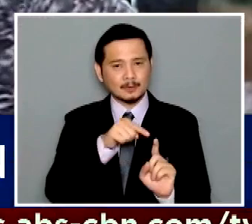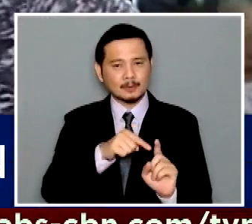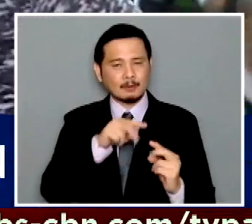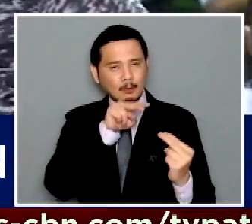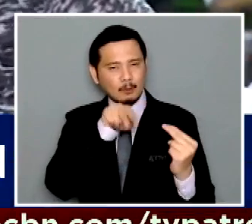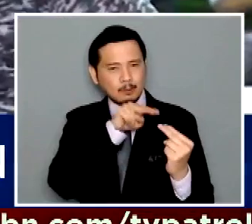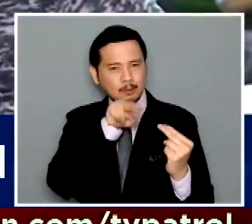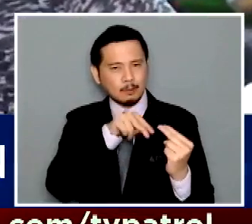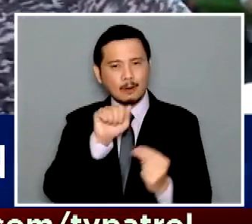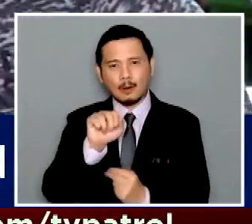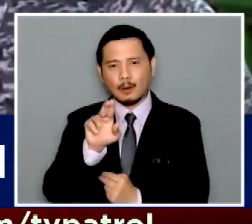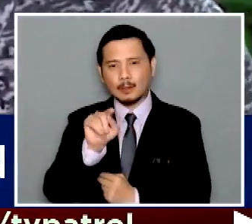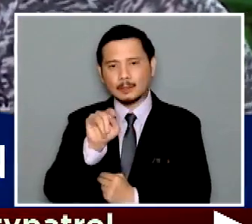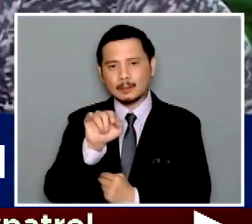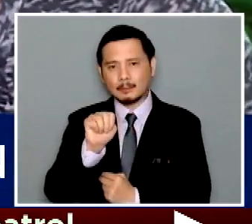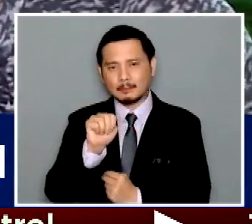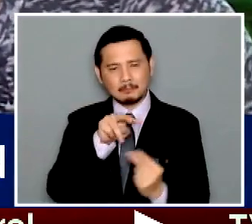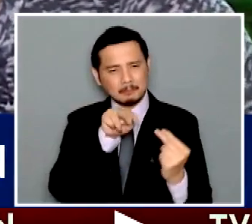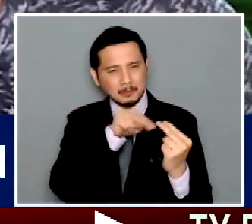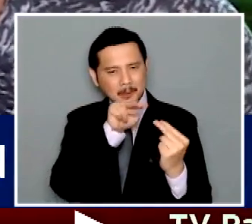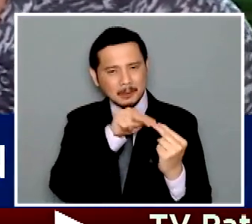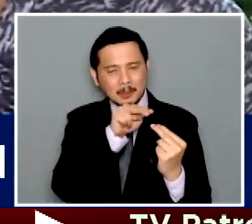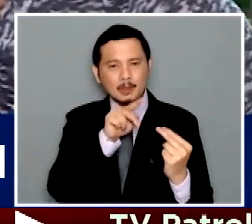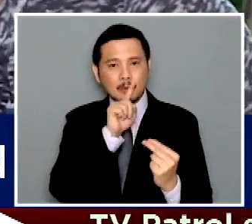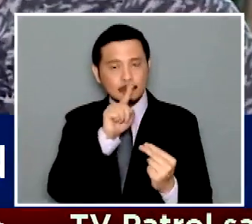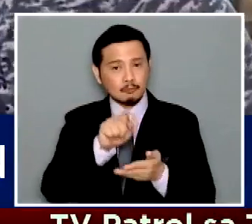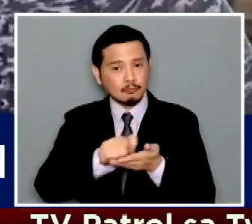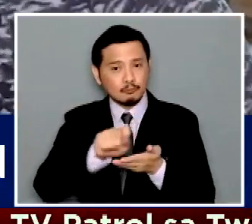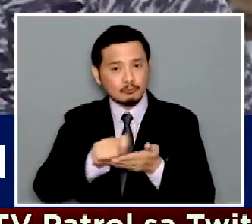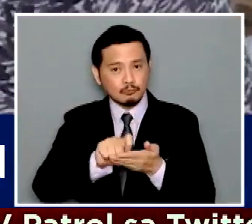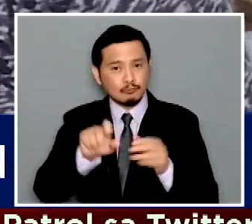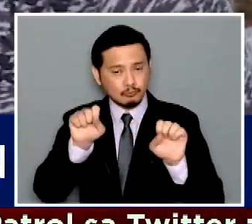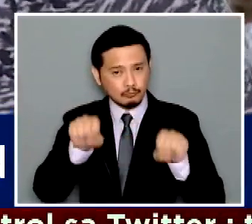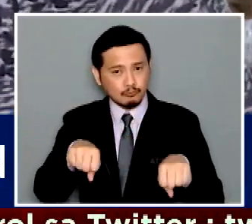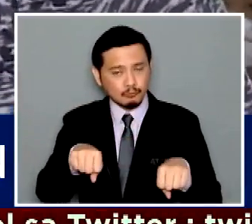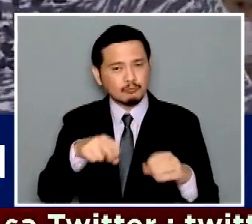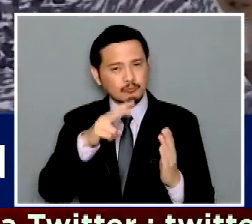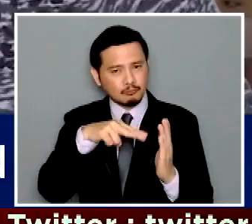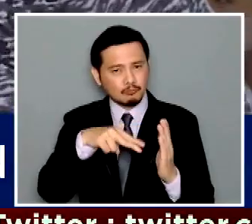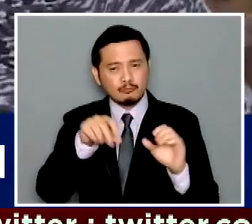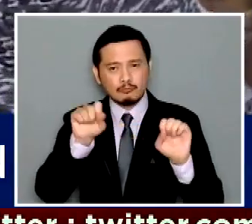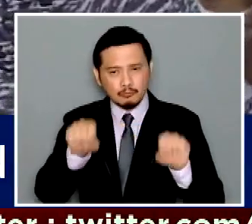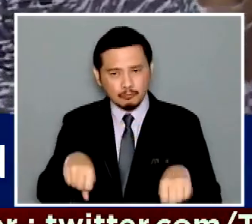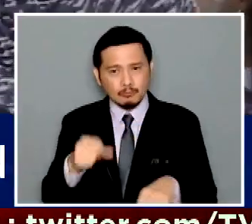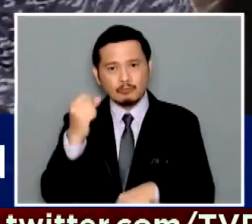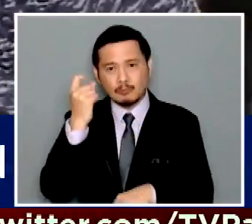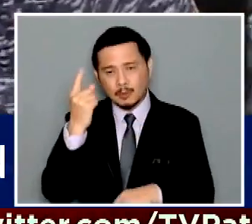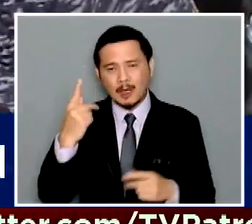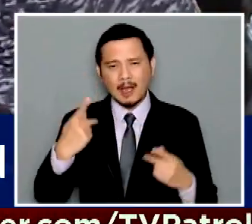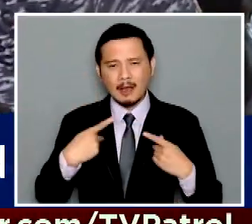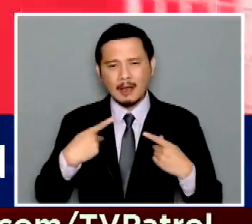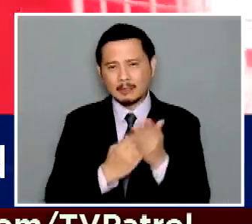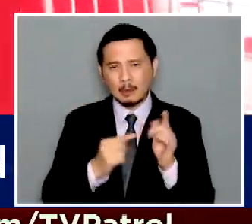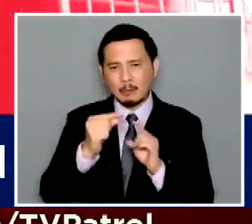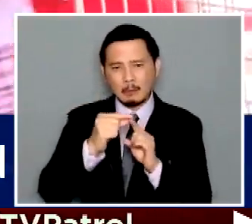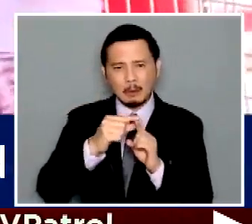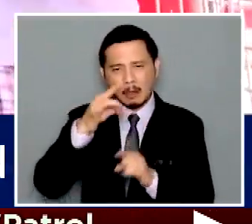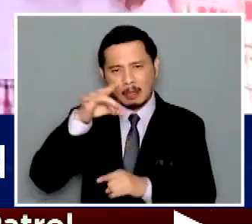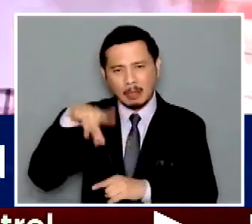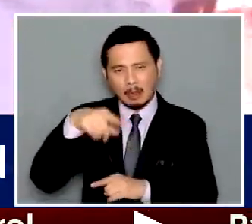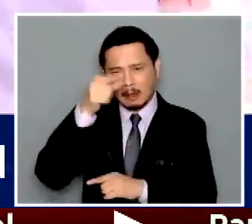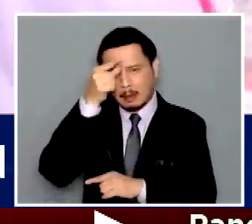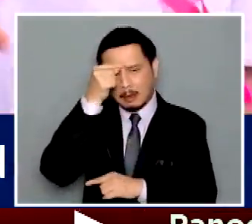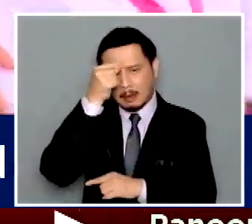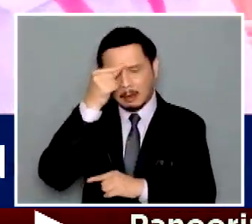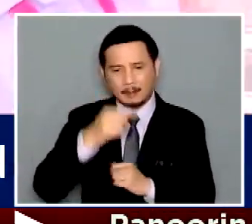po siya magsulat at saka mag-drawing. Nakakabasa naman po siya. Kaya lang po, sa ganyang case po niya, may iba po talagang words na hindi po niya mabanggit. Dahil